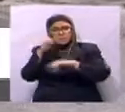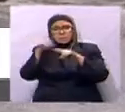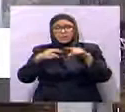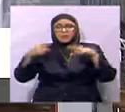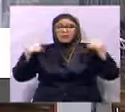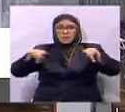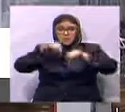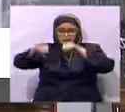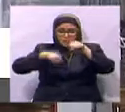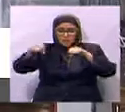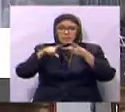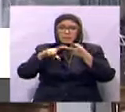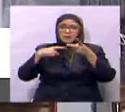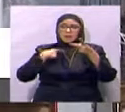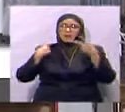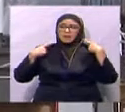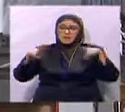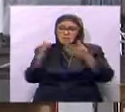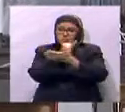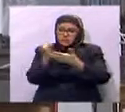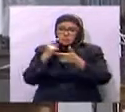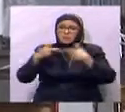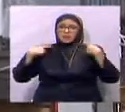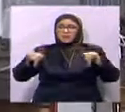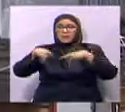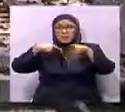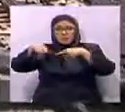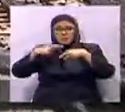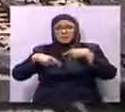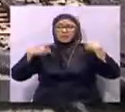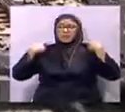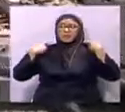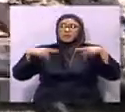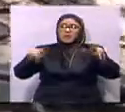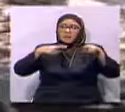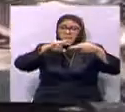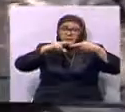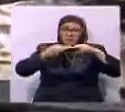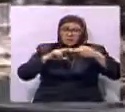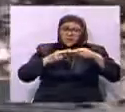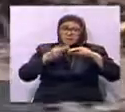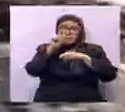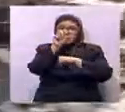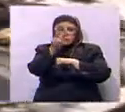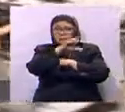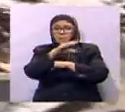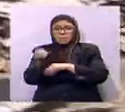basikal, kedai insurans membaiki televisyen, kedai plastik dan kedai membuat gigi palsu. Kejadian pada